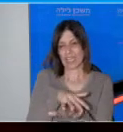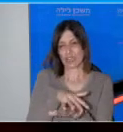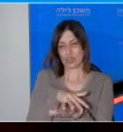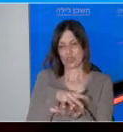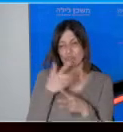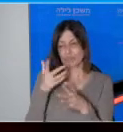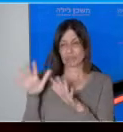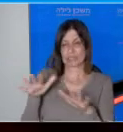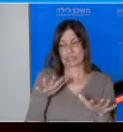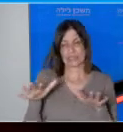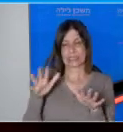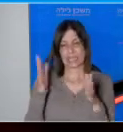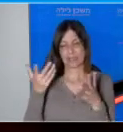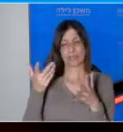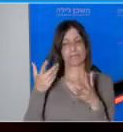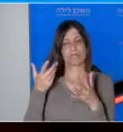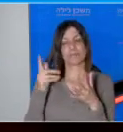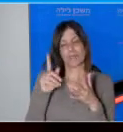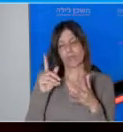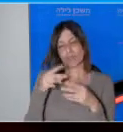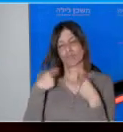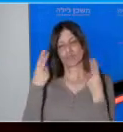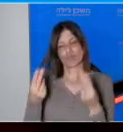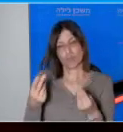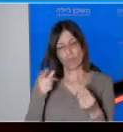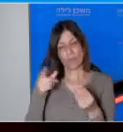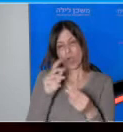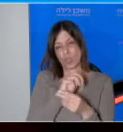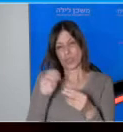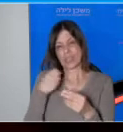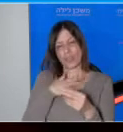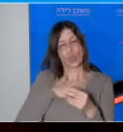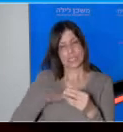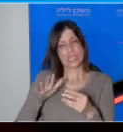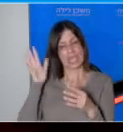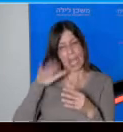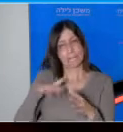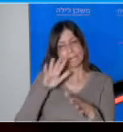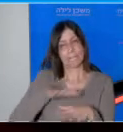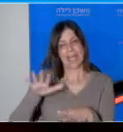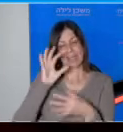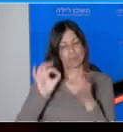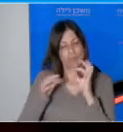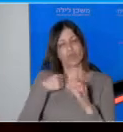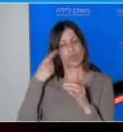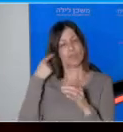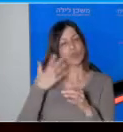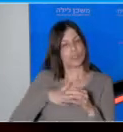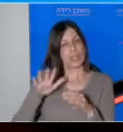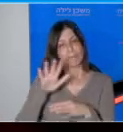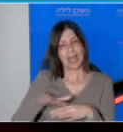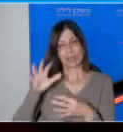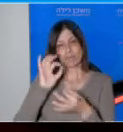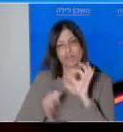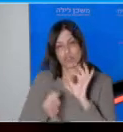שהספינה מתלטלת להם מבית. אבל עוד פעם, כל העניין שם, אני גם רוצה מערכת משפט, אתם יודעים, אני רוצה מערכת משפט,